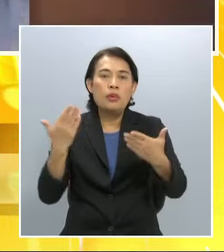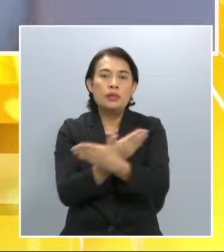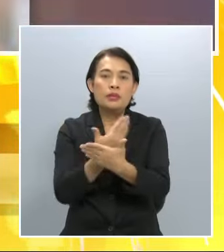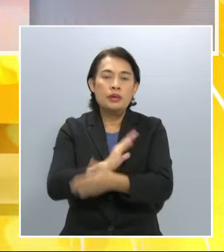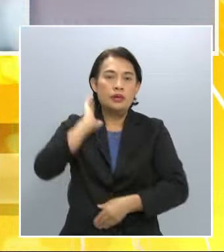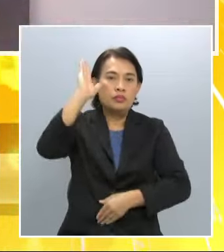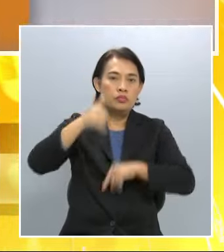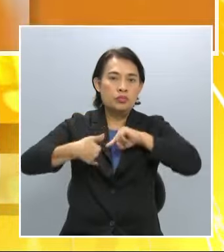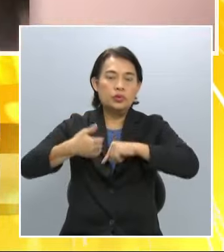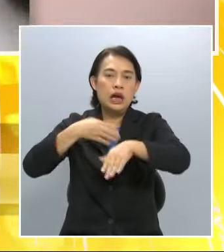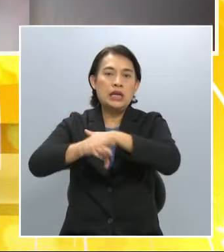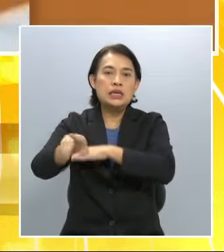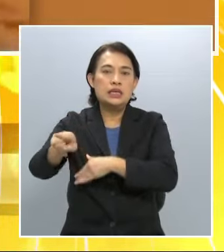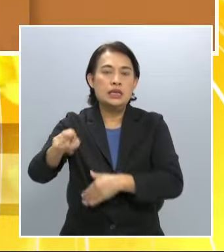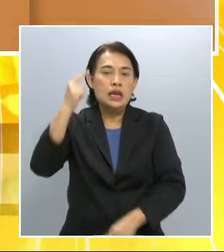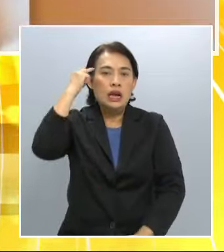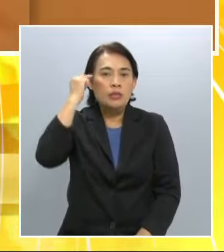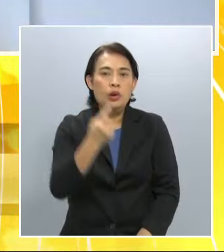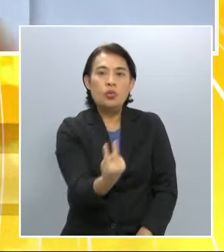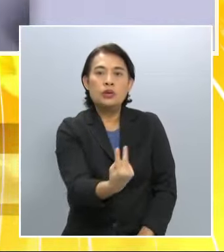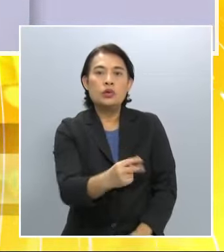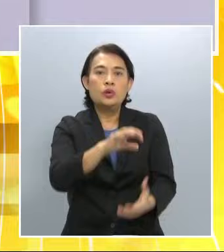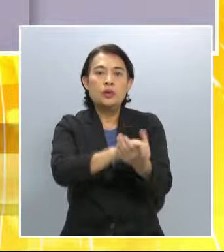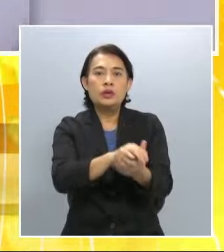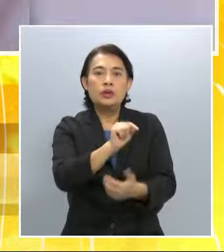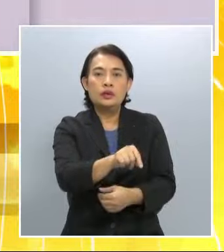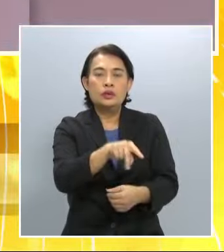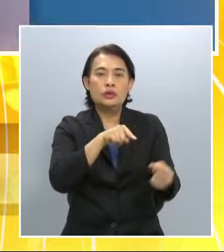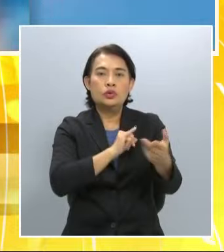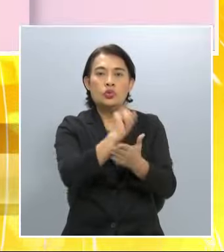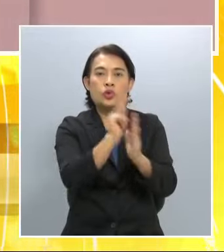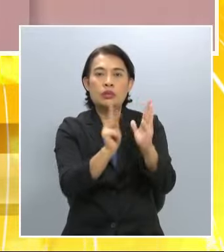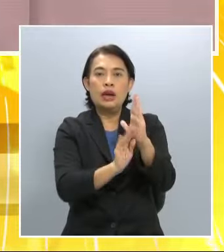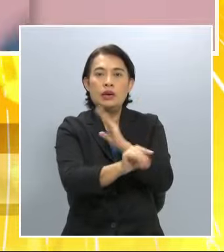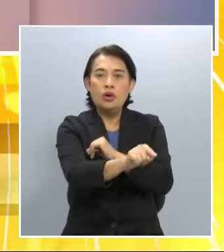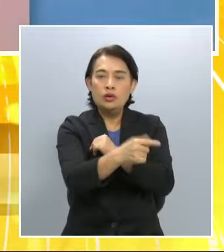ค่ะ พอมารู้ภายหลังไปกระทืบสามีที่ถูกต้องตามกฎหมายของเขา